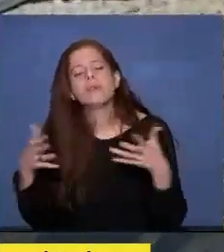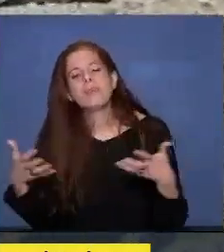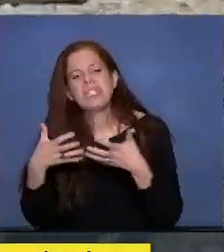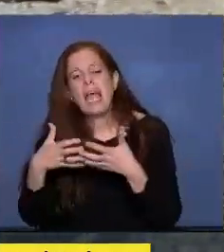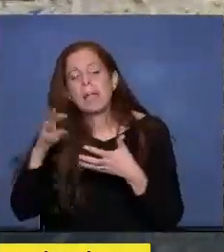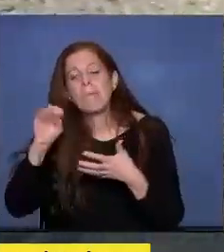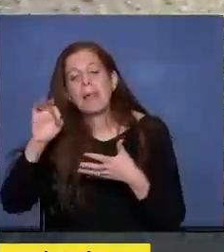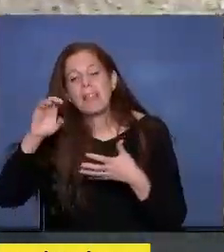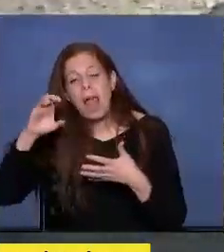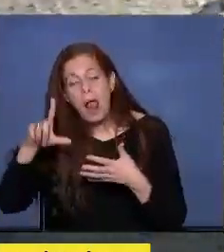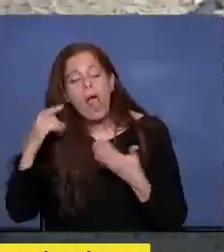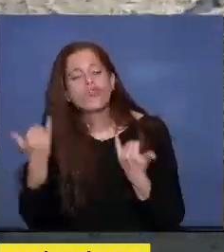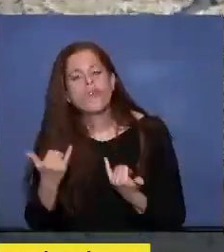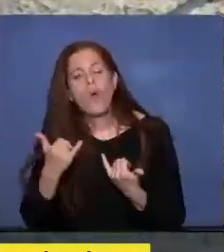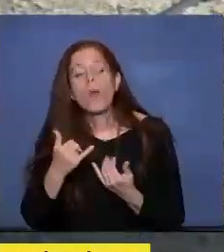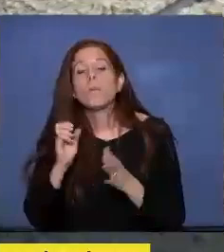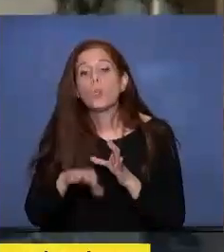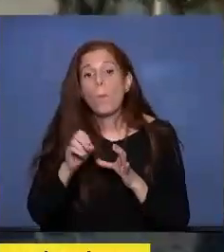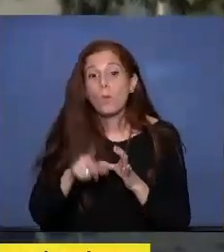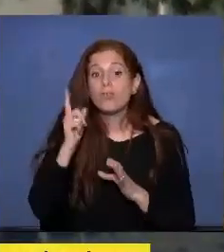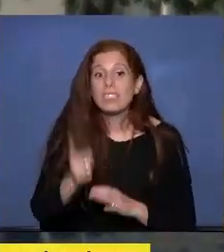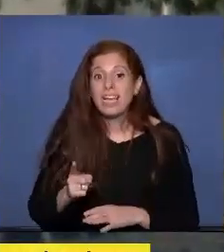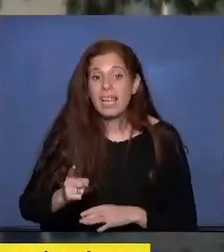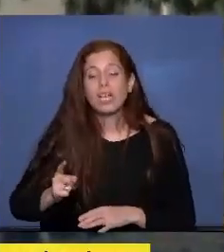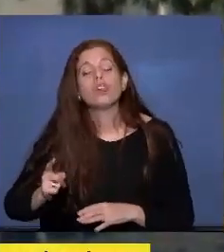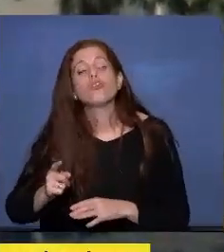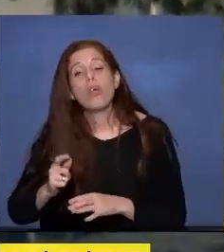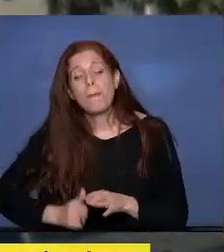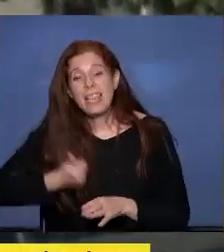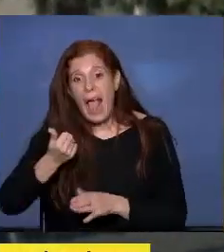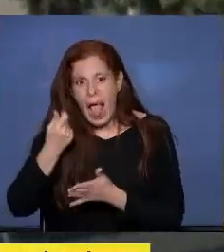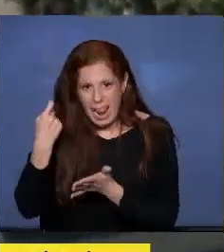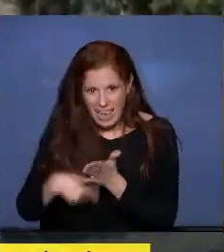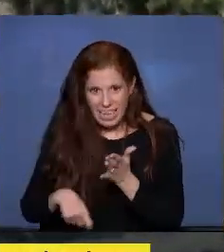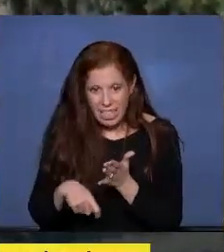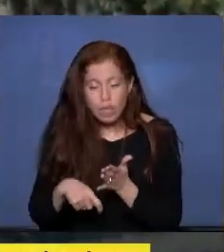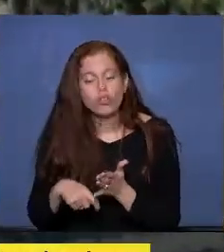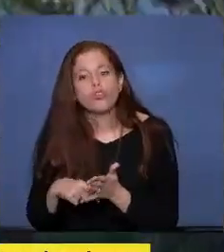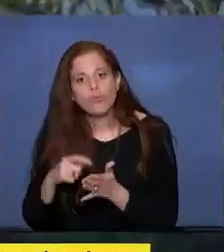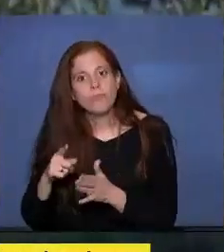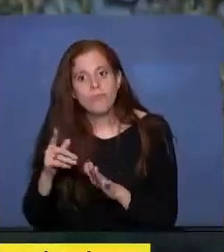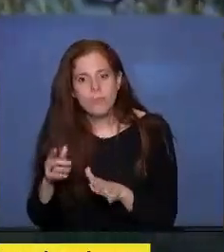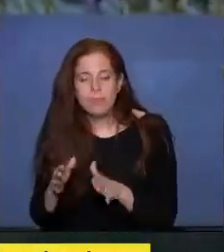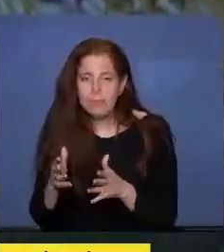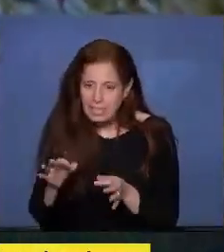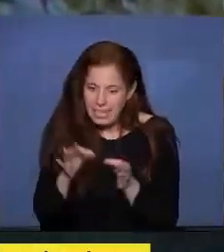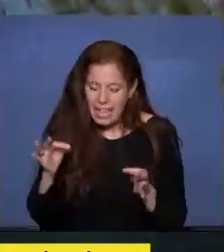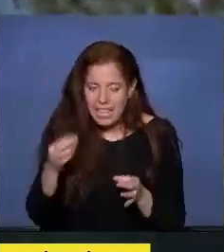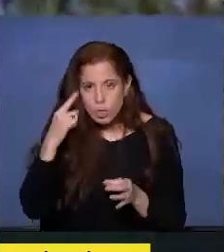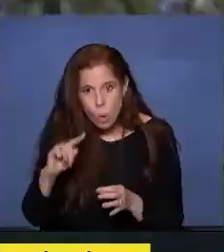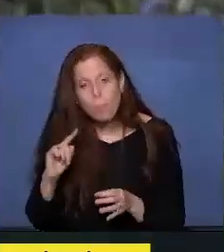מתרומות. עכשיו רק צריך שמנהל הרכש בצה"ל ירים את הכפפה, זו גם דרך להעסיק מאות בעלי מקצוע מובטלים בדרום,